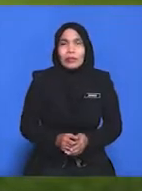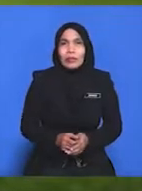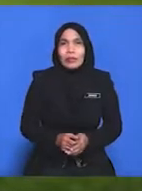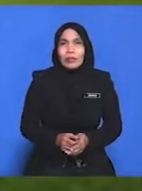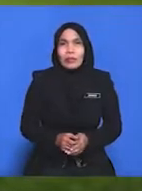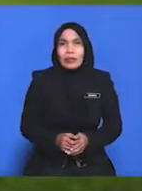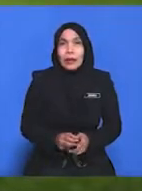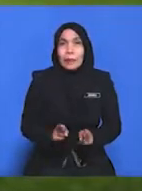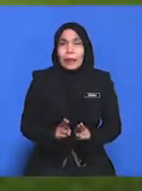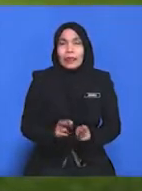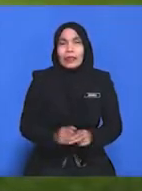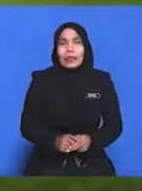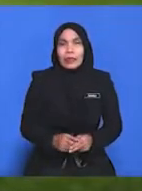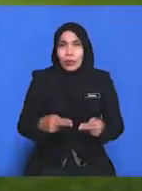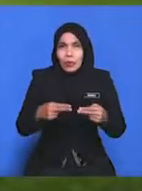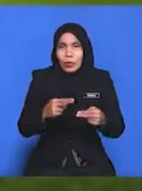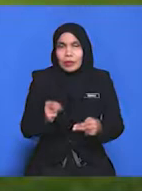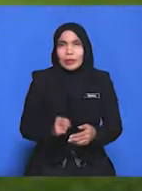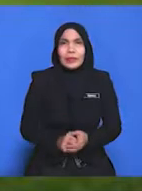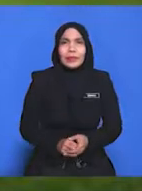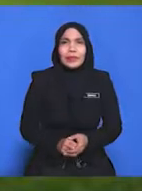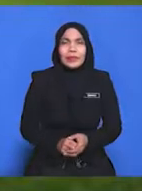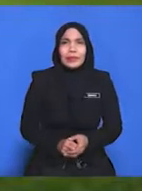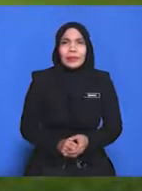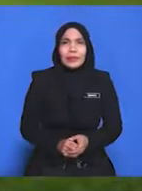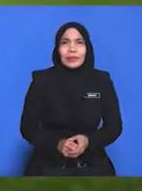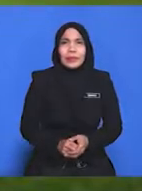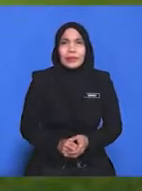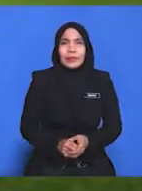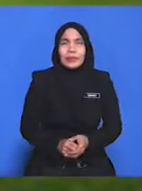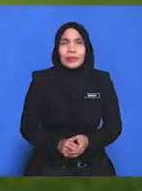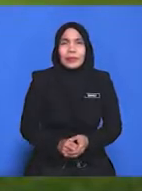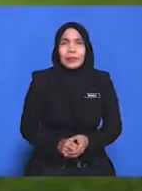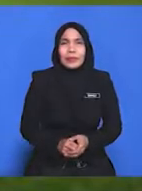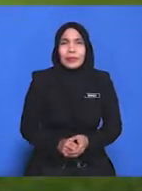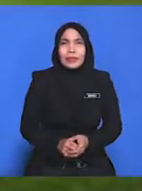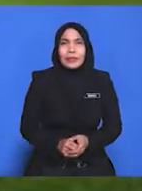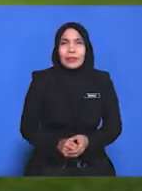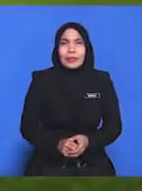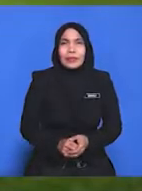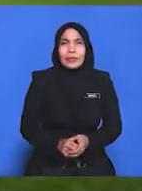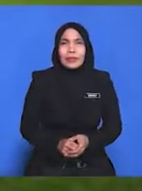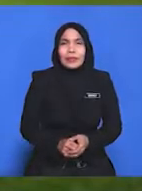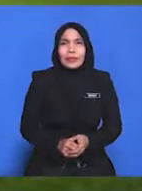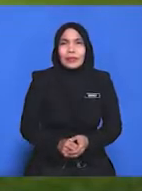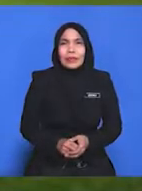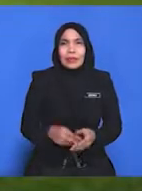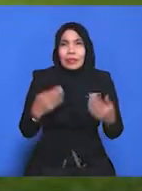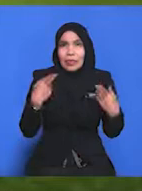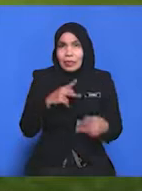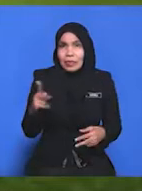Sudah menjadi kelaziman manusia suka melihat pemenang meraihkan kemenangan. Adakah pelajar-pelajar juga